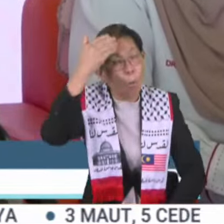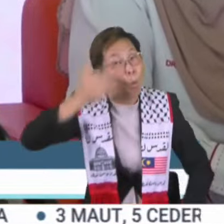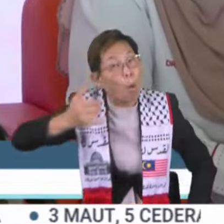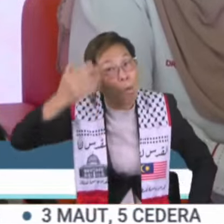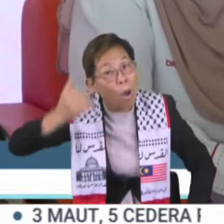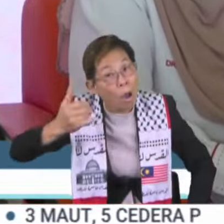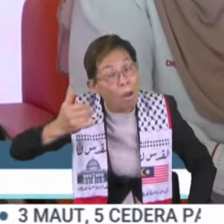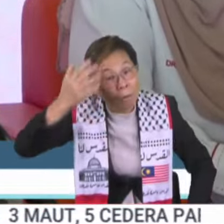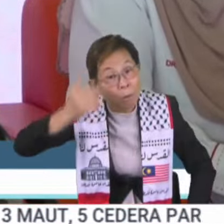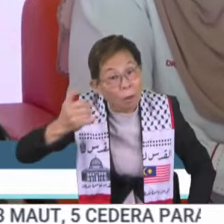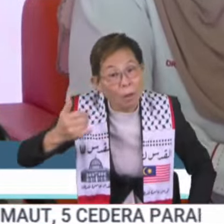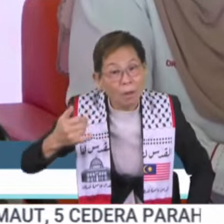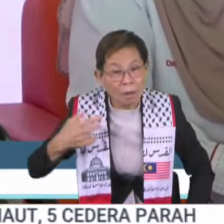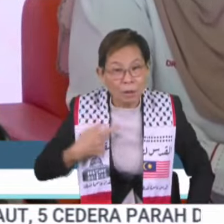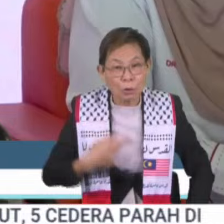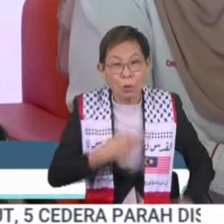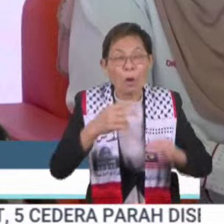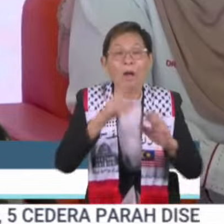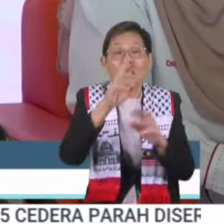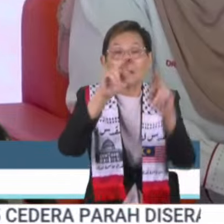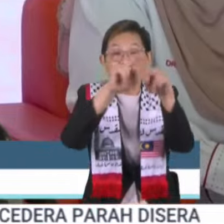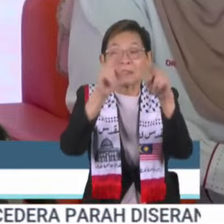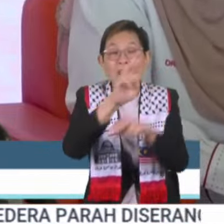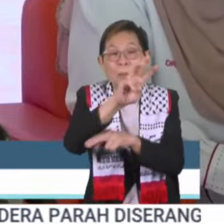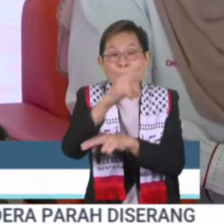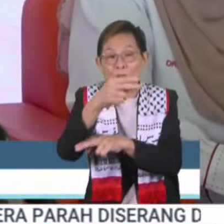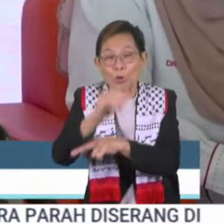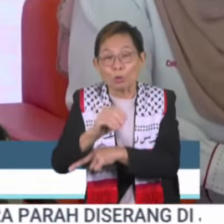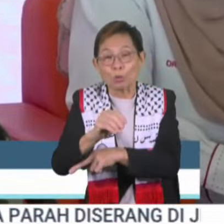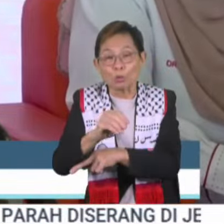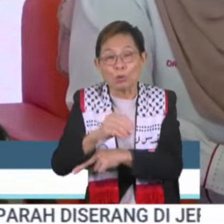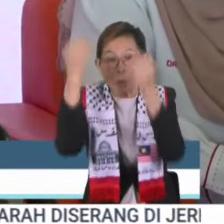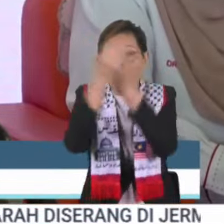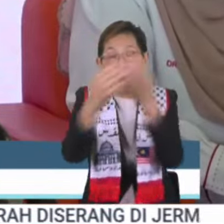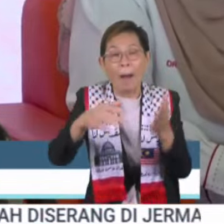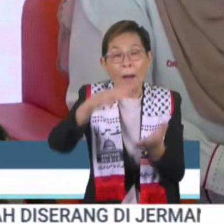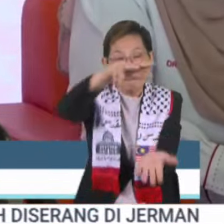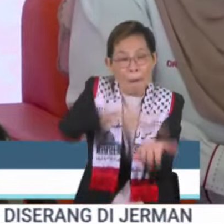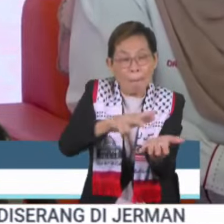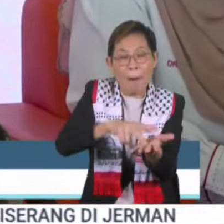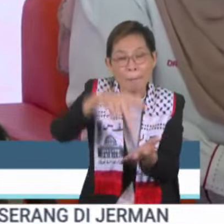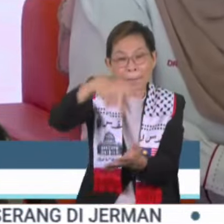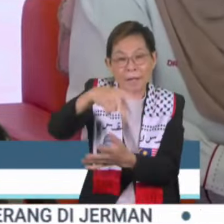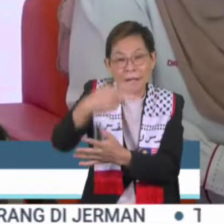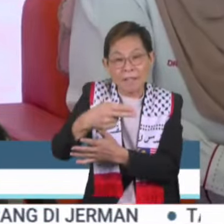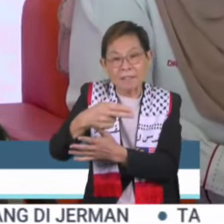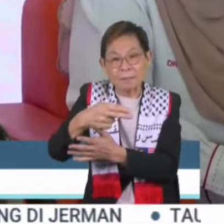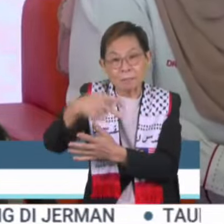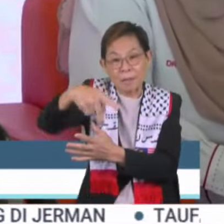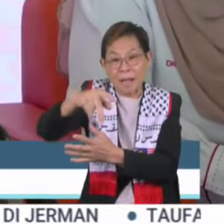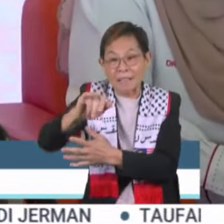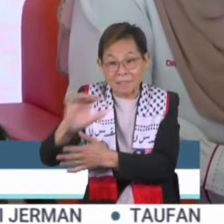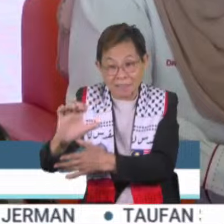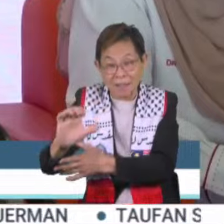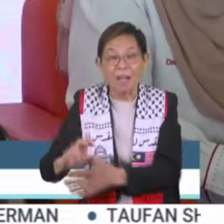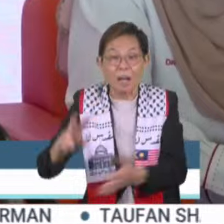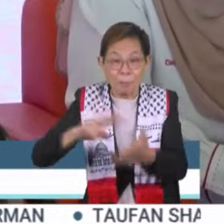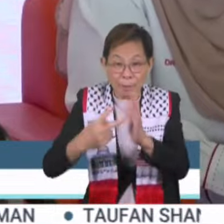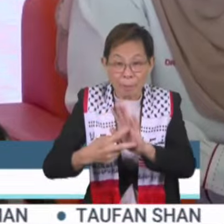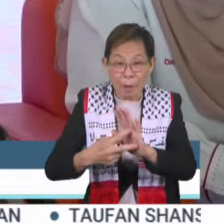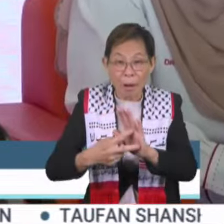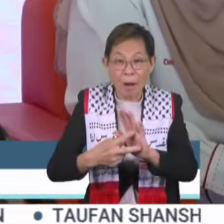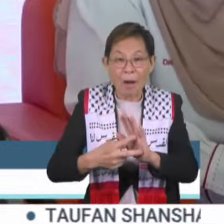apa? Sebab WHO telah mengisytiharkan PHEIC, ya, apa yang dikatakan sebagai ya public